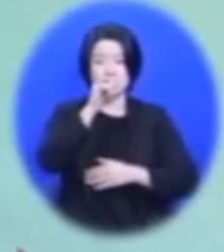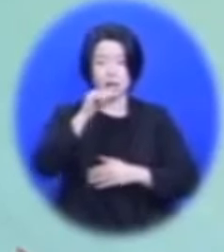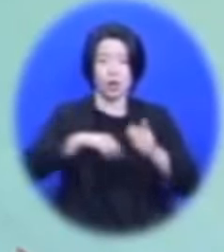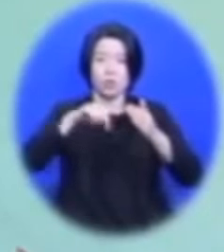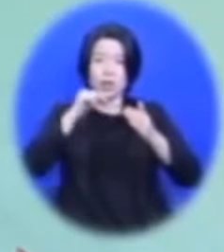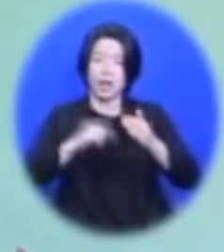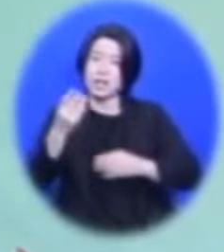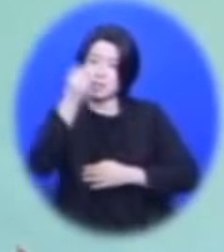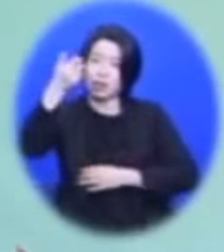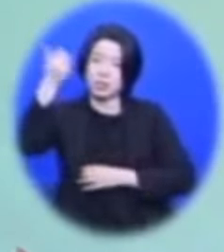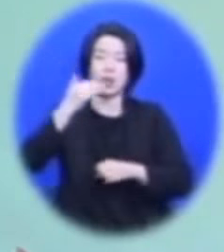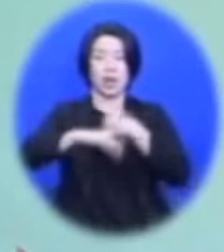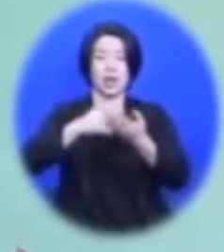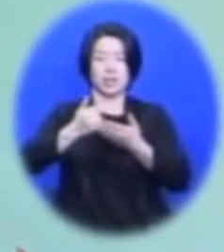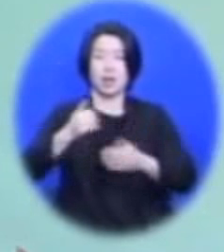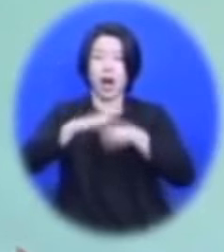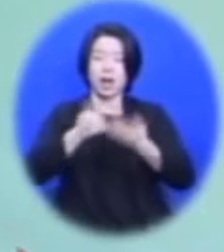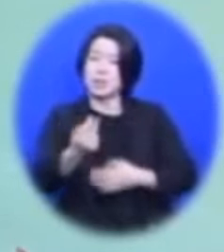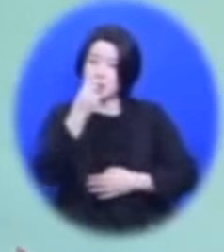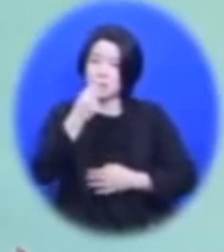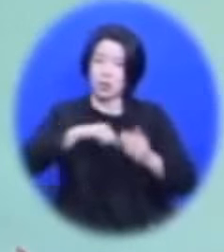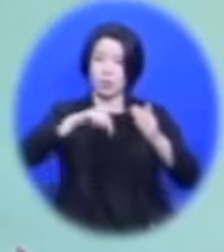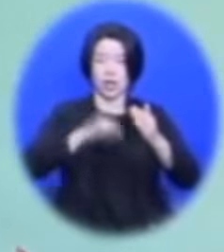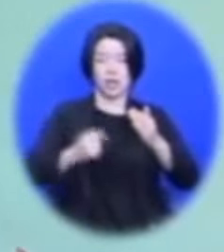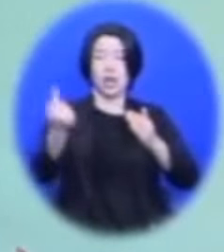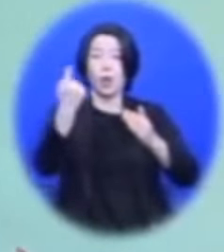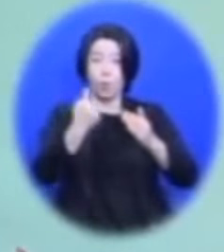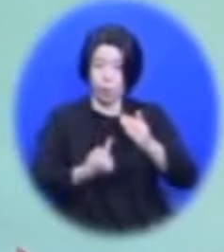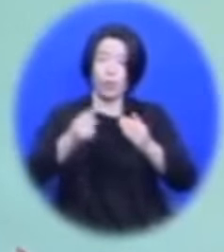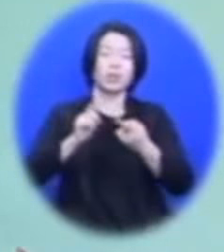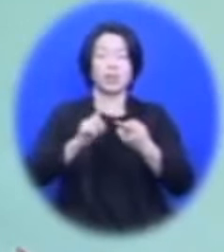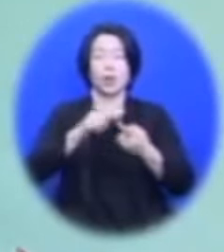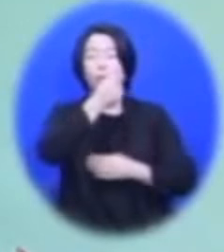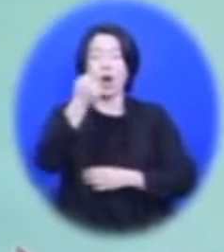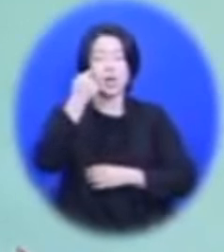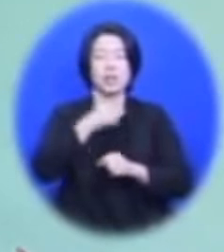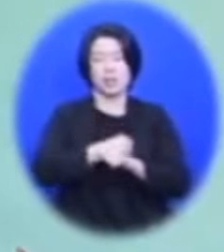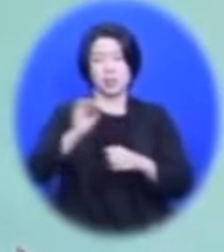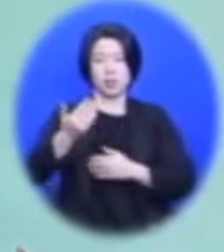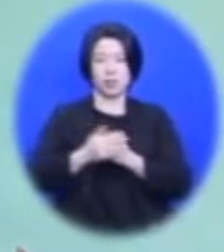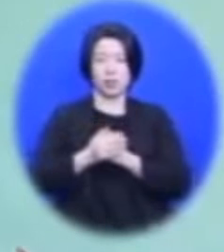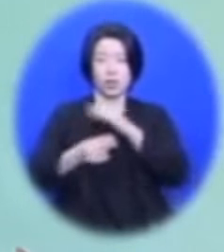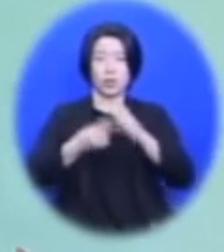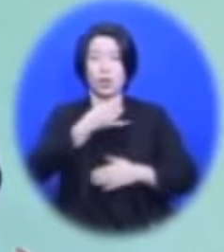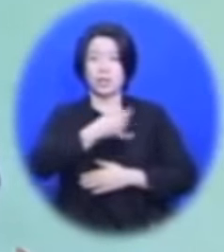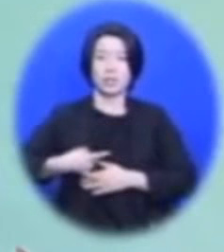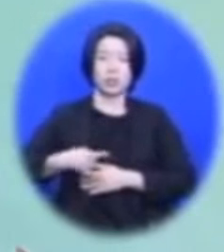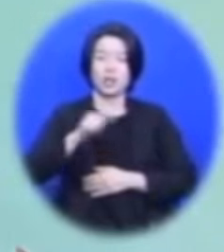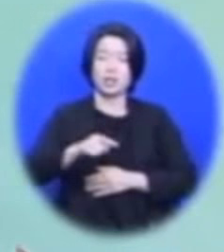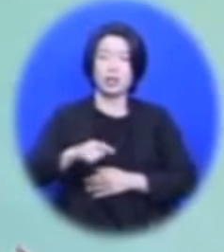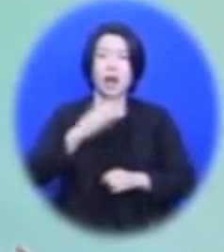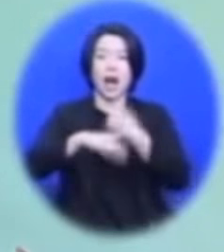성령 하나님, 하나님의 생명이 우리 안에 와 임하셨는지를 확인해 보는 겁니다. 요한 사도가 이걸